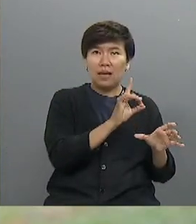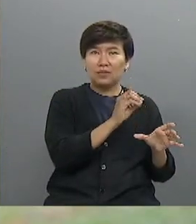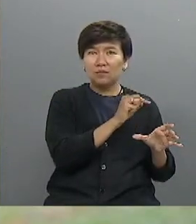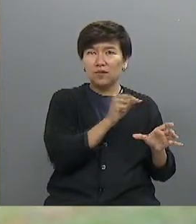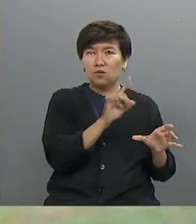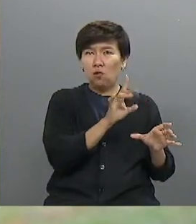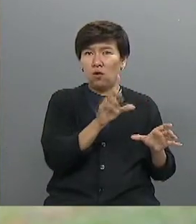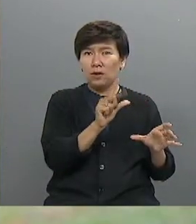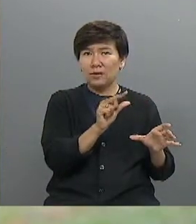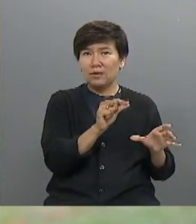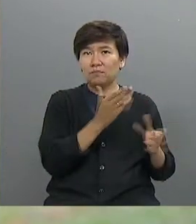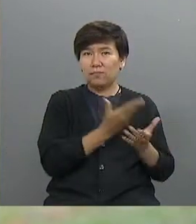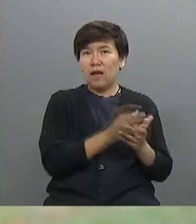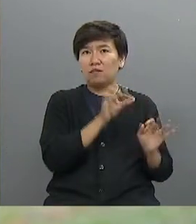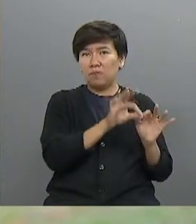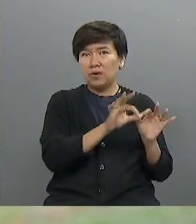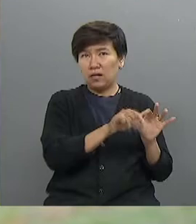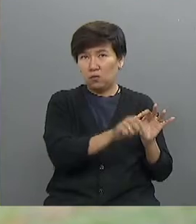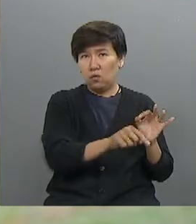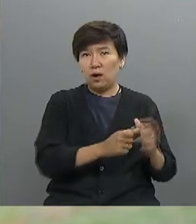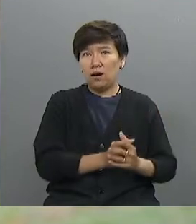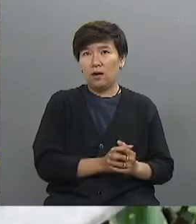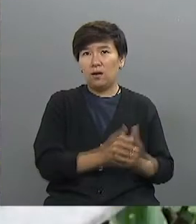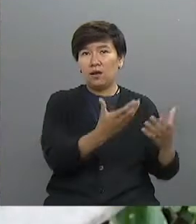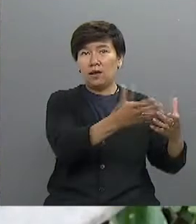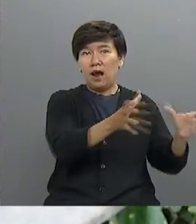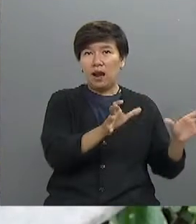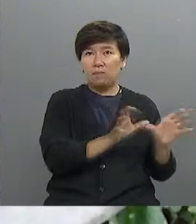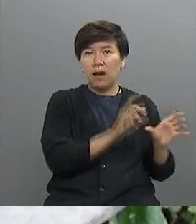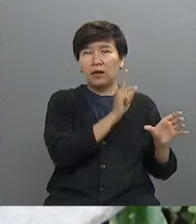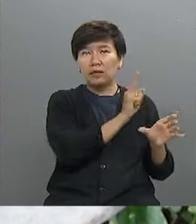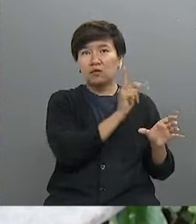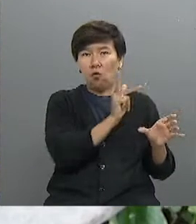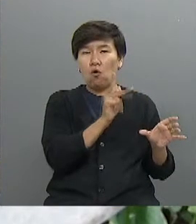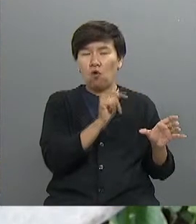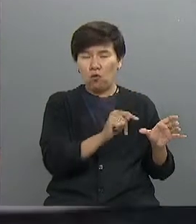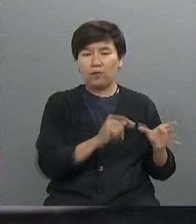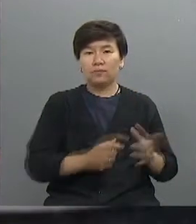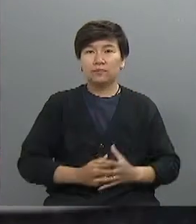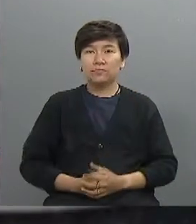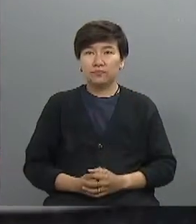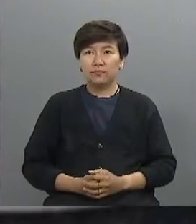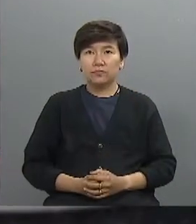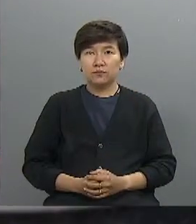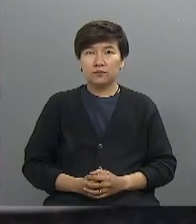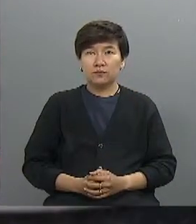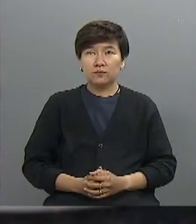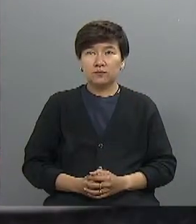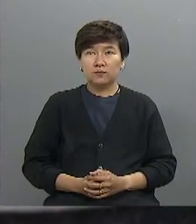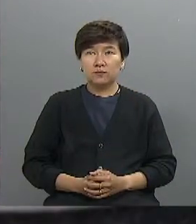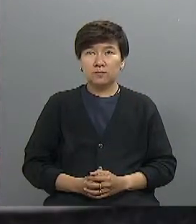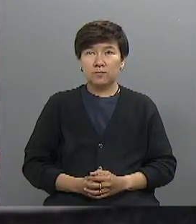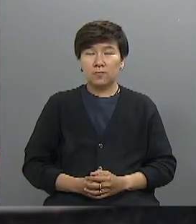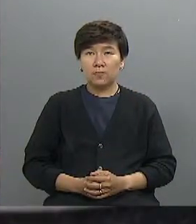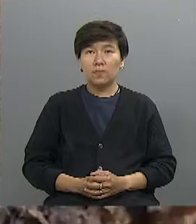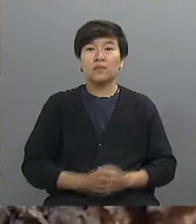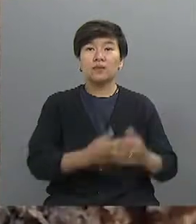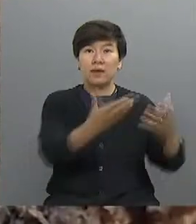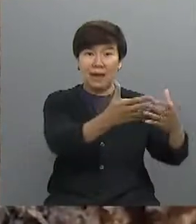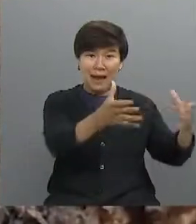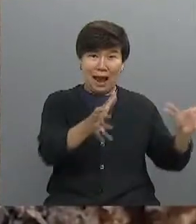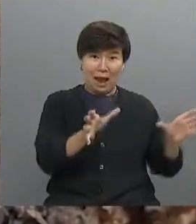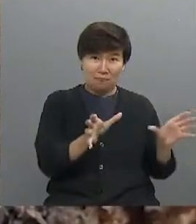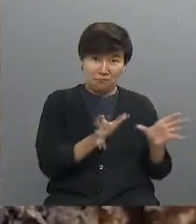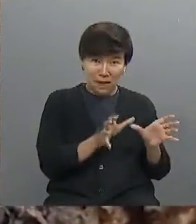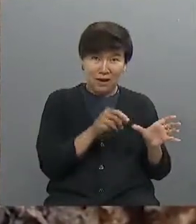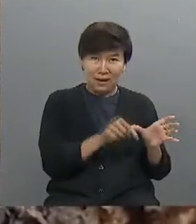กะละมังต่อ 1กิโลกรัมโดยประมาณนั้นล่ะนอกจากนี้การเลี้ยงด้วงสาคูในกะละมังคุณ